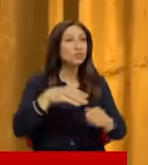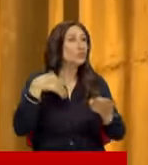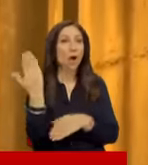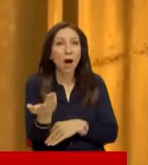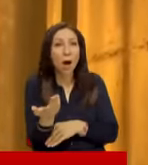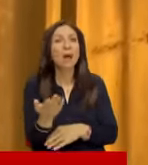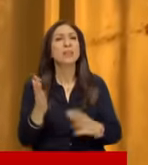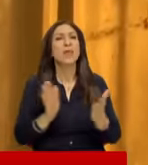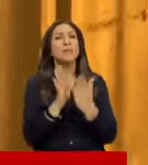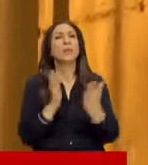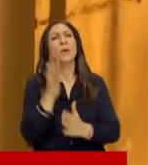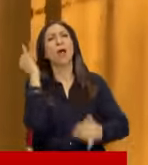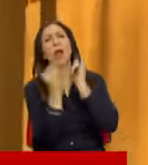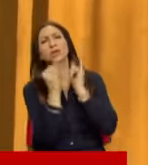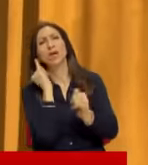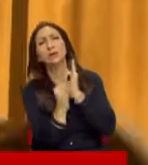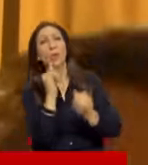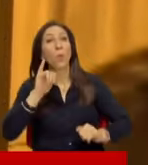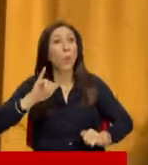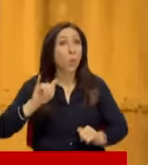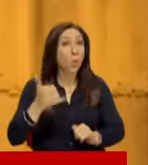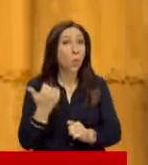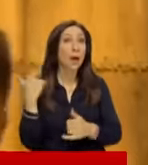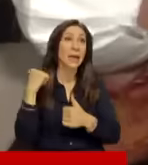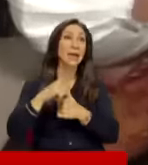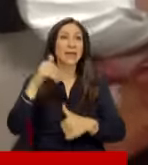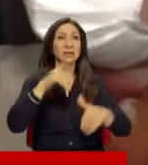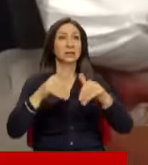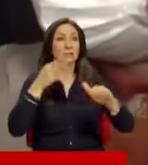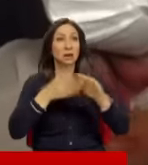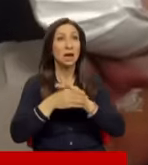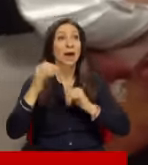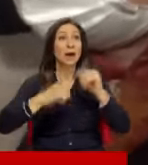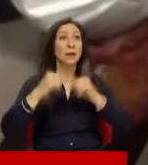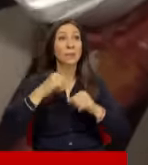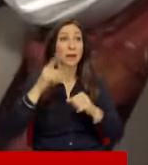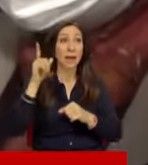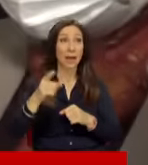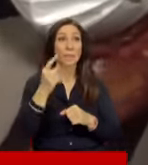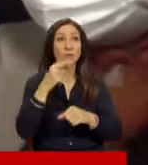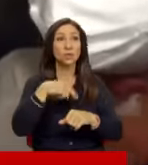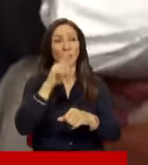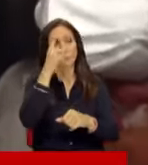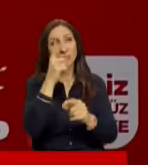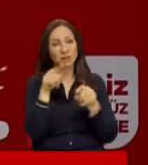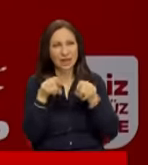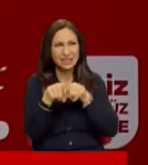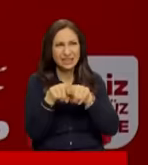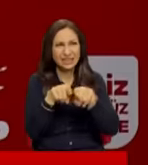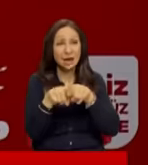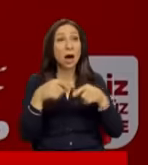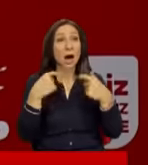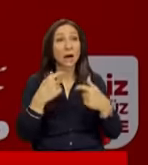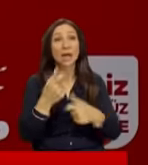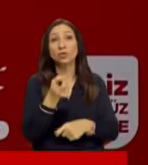ardından tepkilerin, eleştirilerin hedefi olmuştu. Yeniden girdi seçimlere. Rakibi Öntürk'le bir süre baş başa gittiler. Hatay